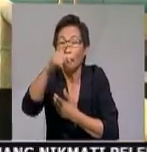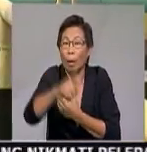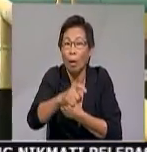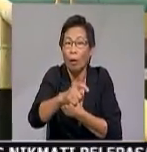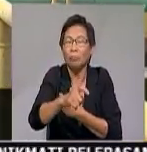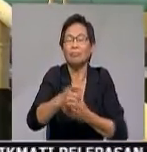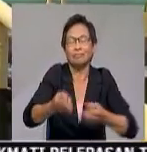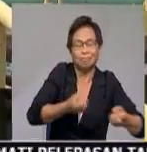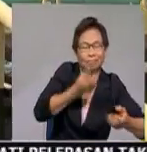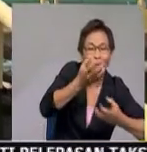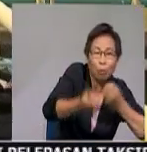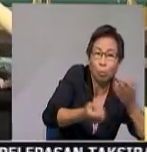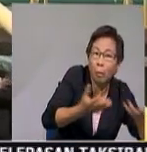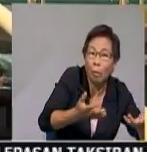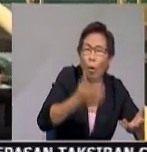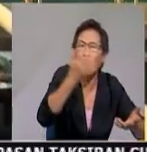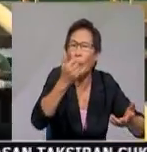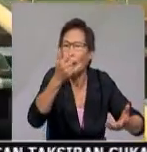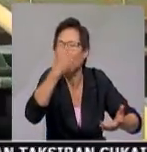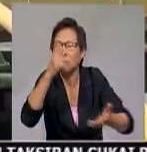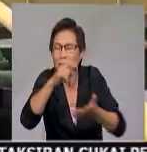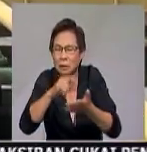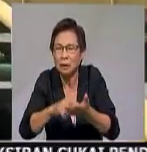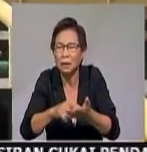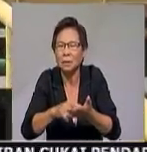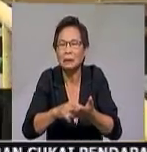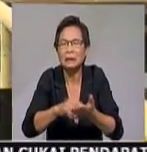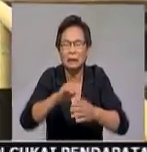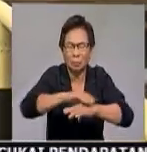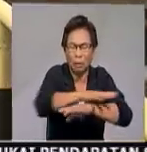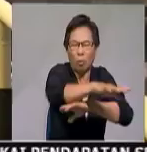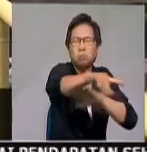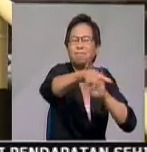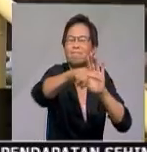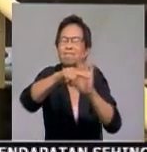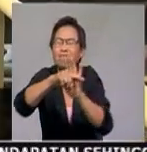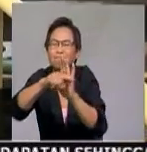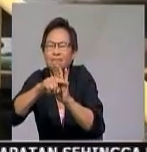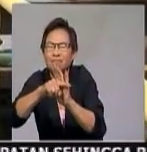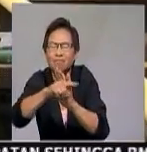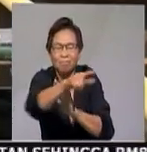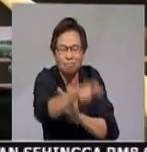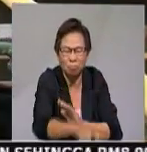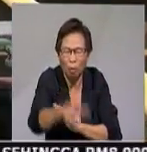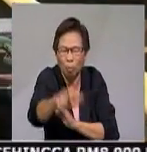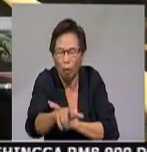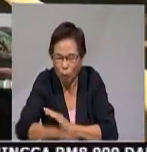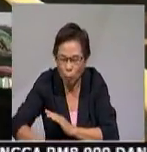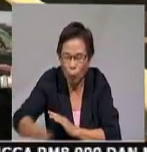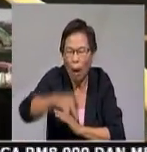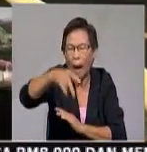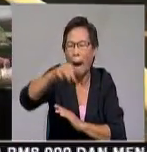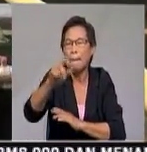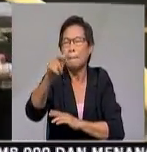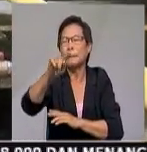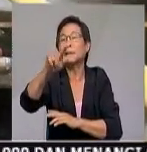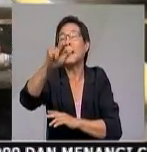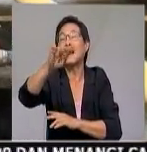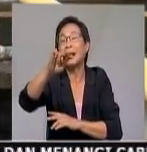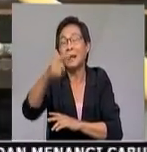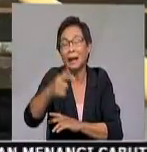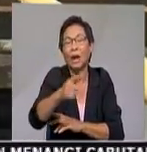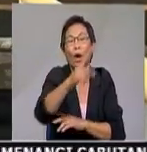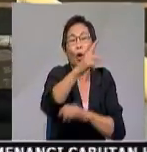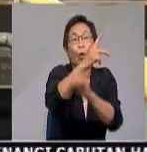memberikan keterangan? Kerana ia memberikan kesan negatif kepada penduduk di sekitar wilayah Petaling, Kuala Langat, Hulu